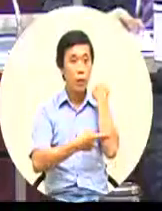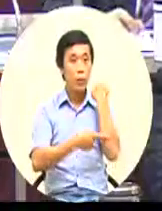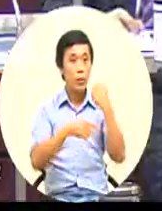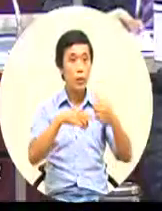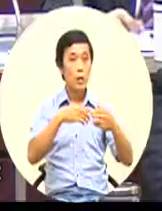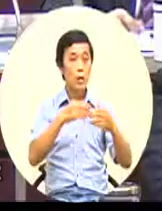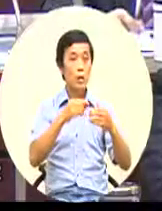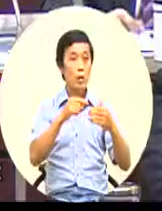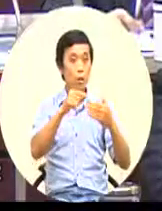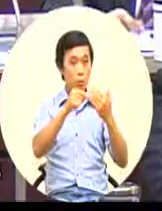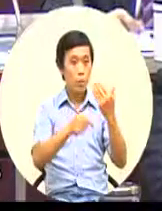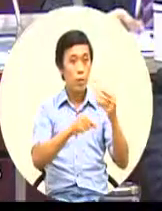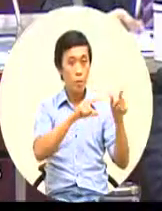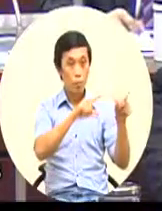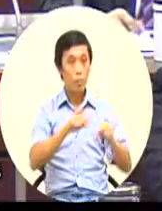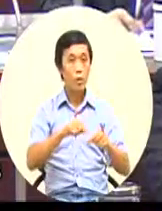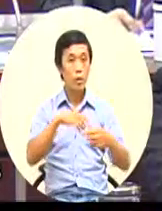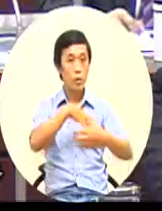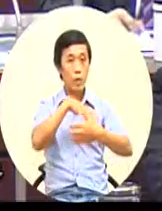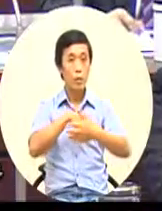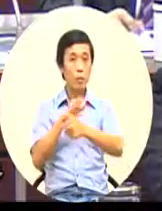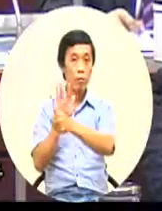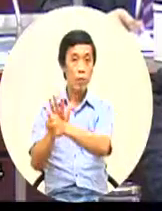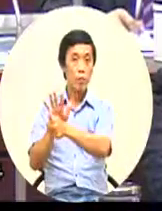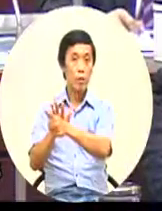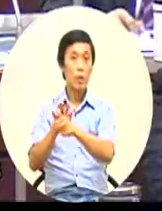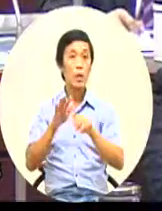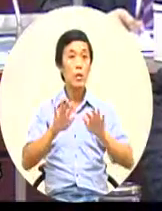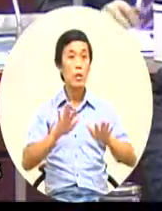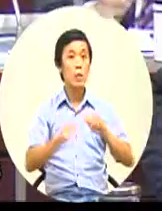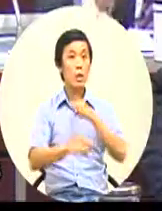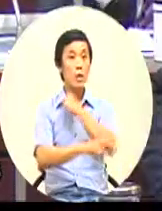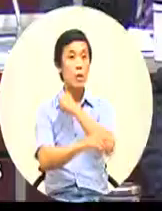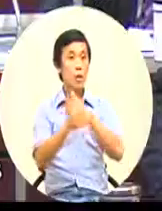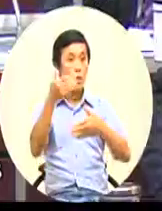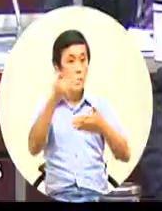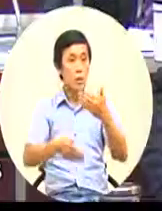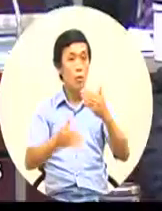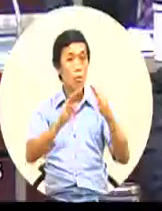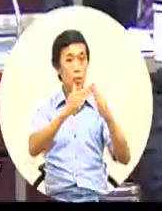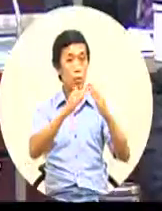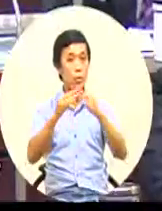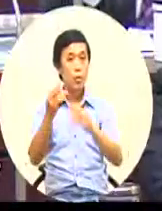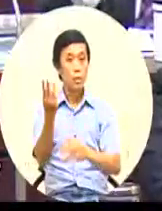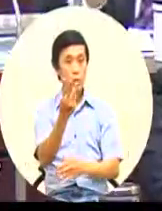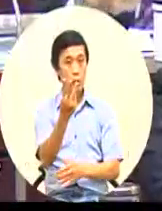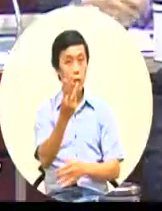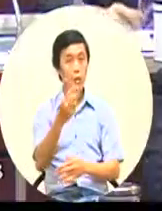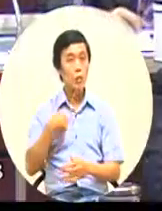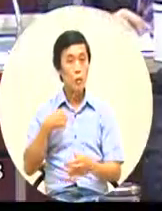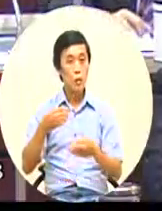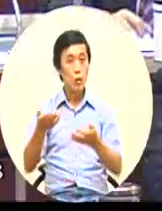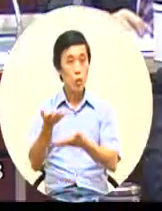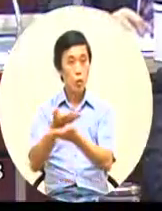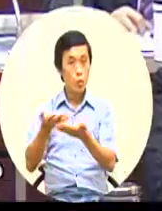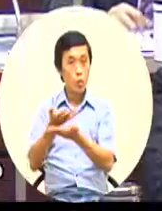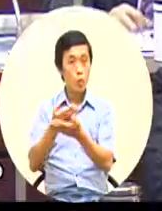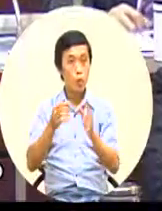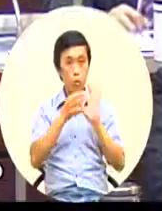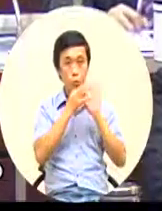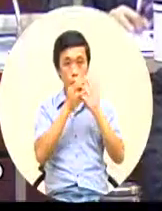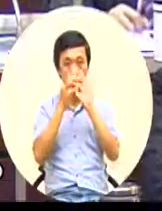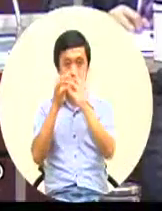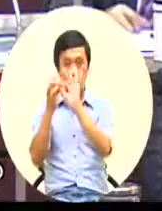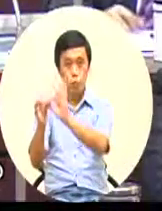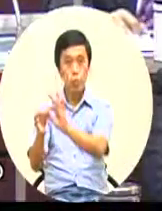支持。那现在我们剩下最后的三户，我们都在持续的沟通中。我是感